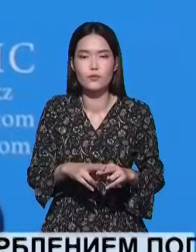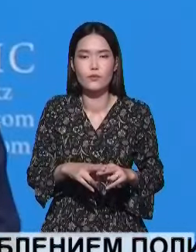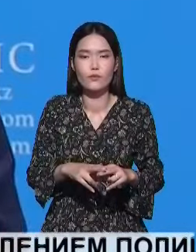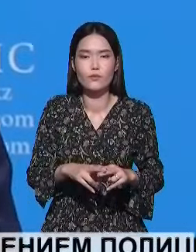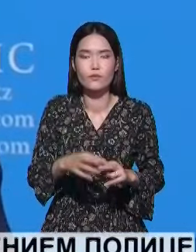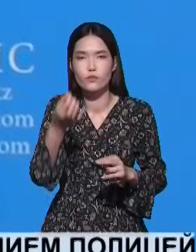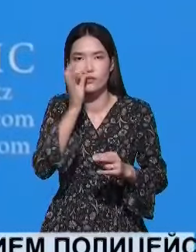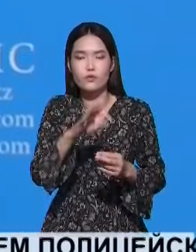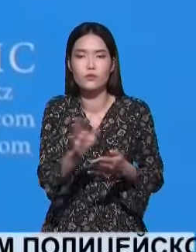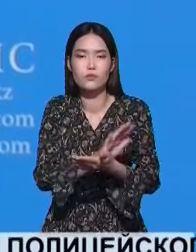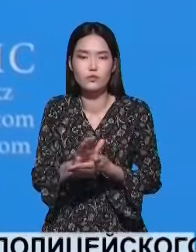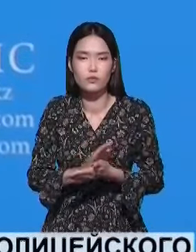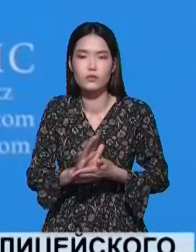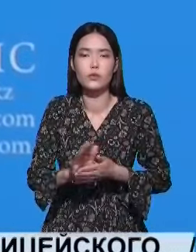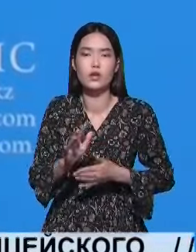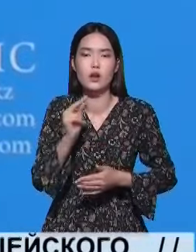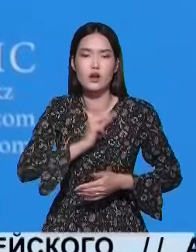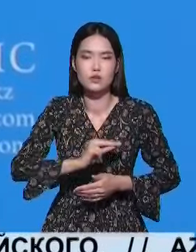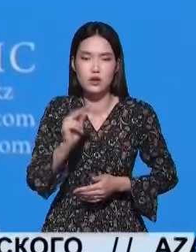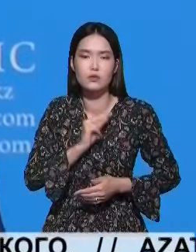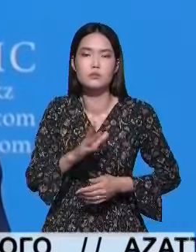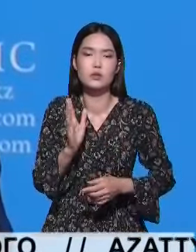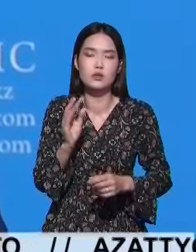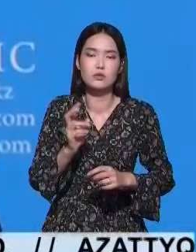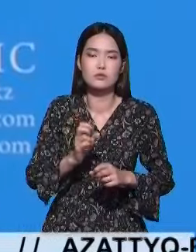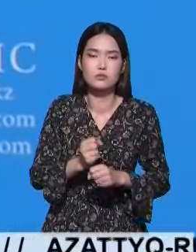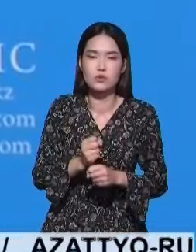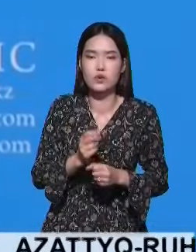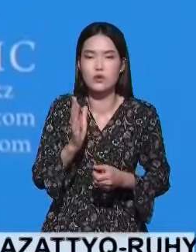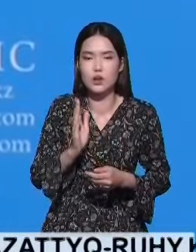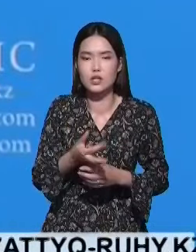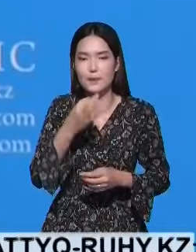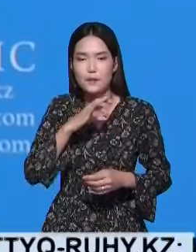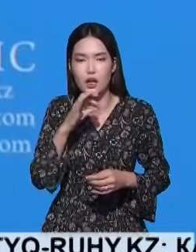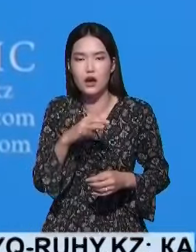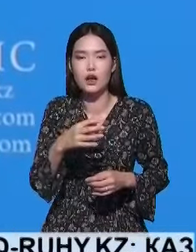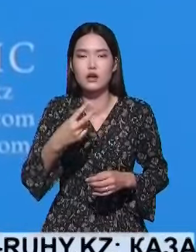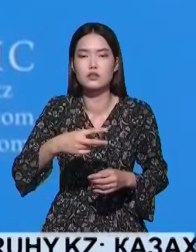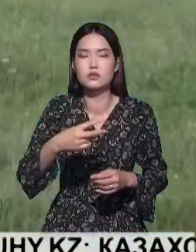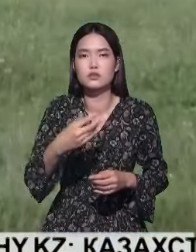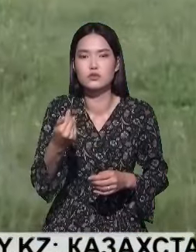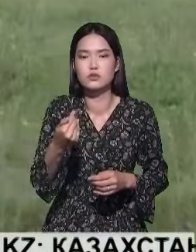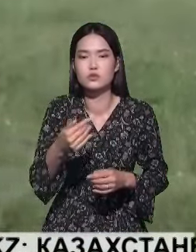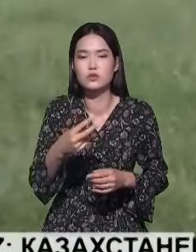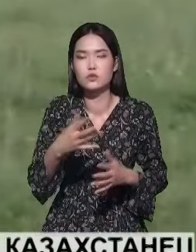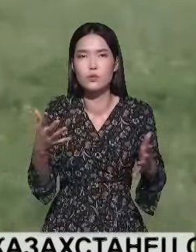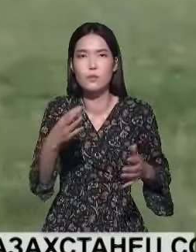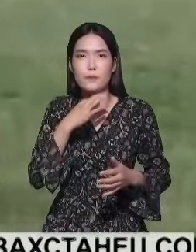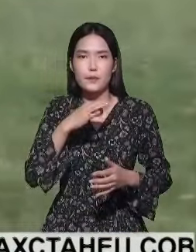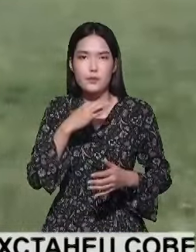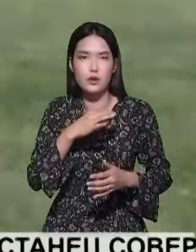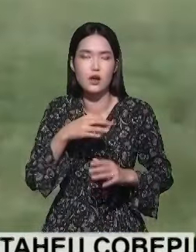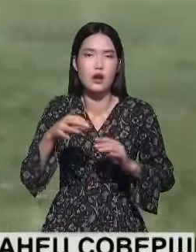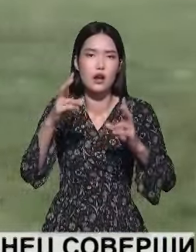производство в основном европейское, производство препараты, у нас 4-5 препаратов есть. В